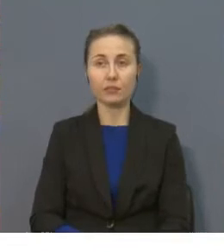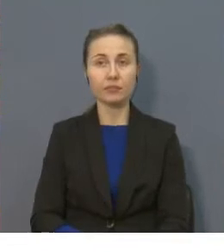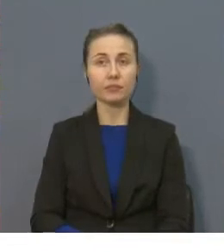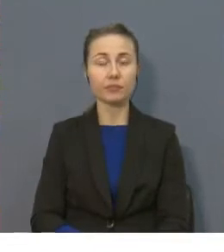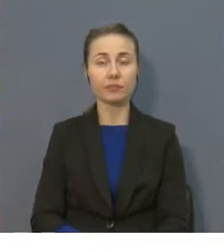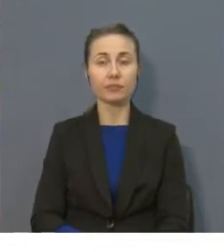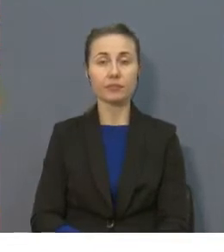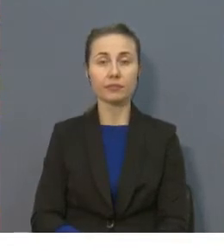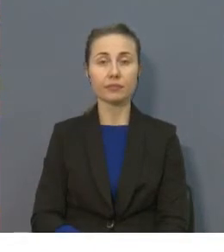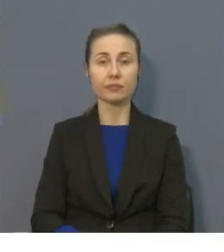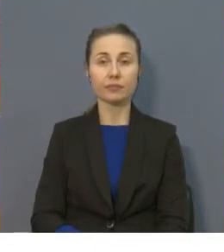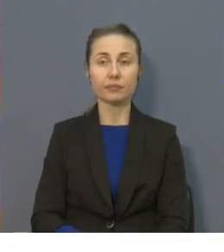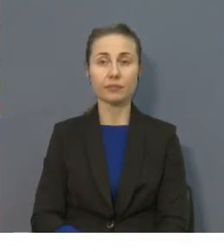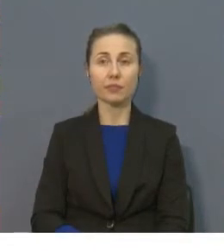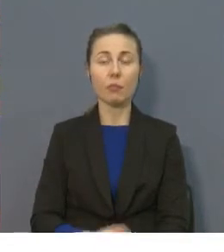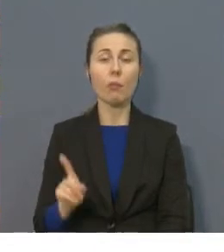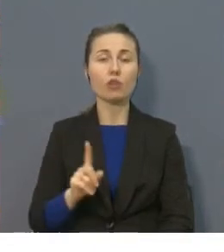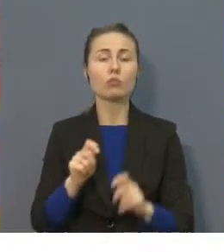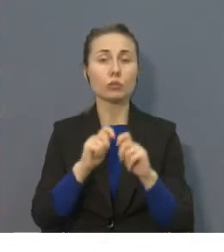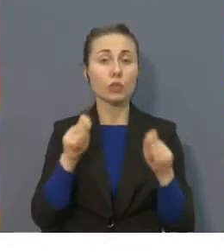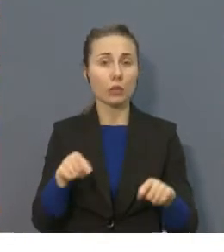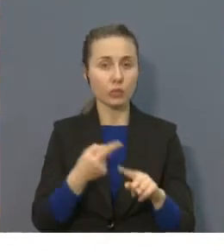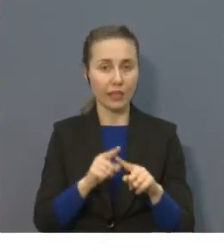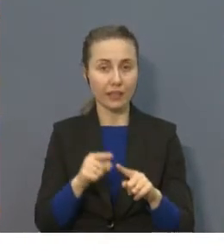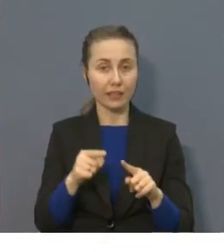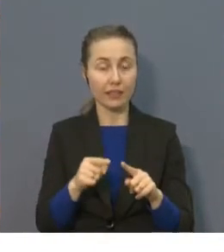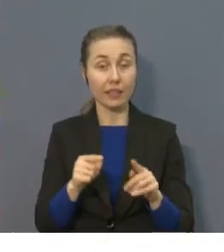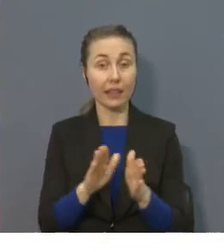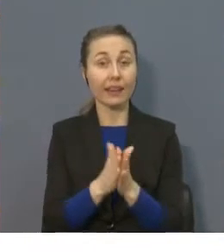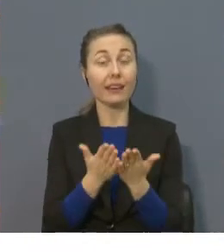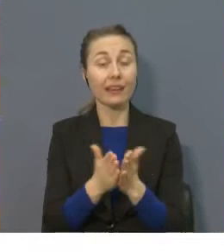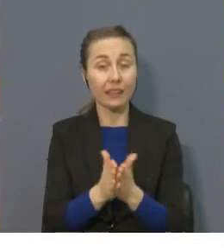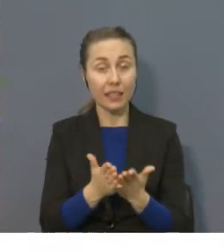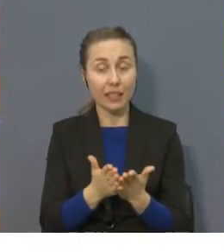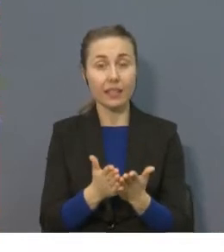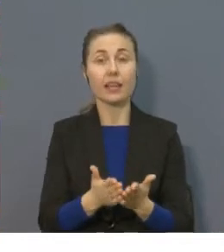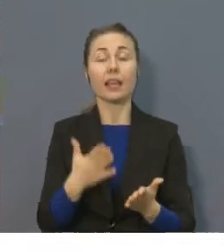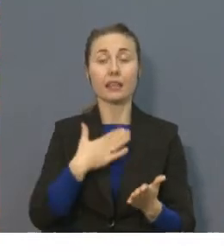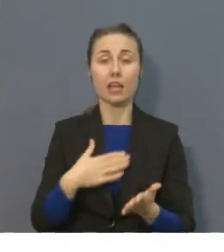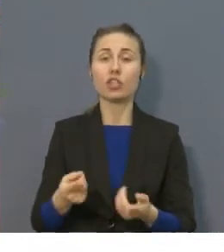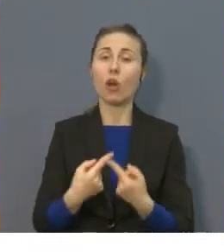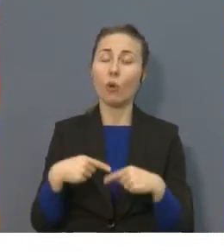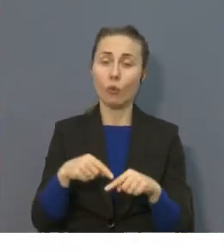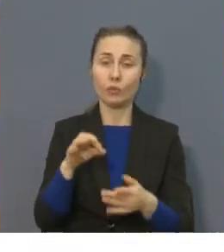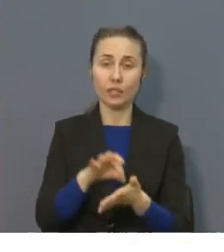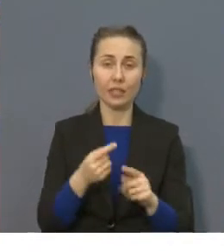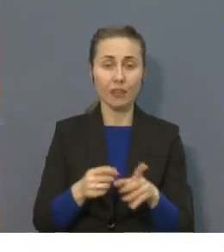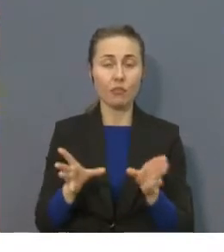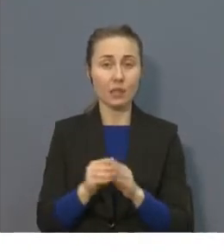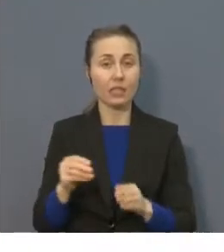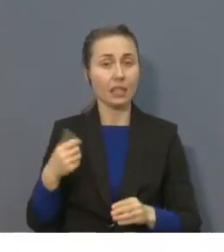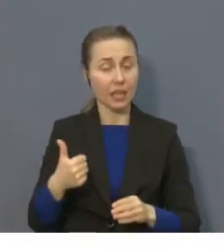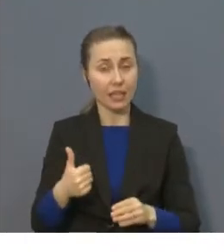Осындай кітаптар жиынтығы не үшін шығарды? Жер қатынастар басқармасымен бірлесе отырып, бұл ескерткіштер бар координаттар, географический координаттар арқылы